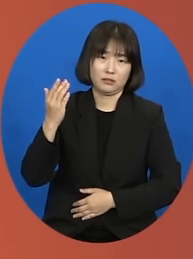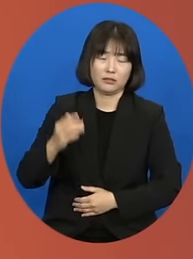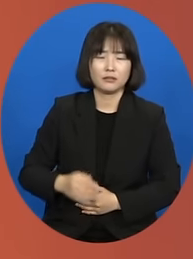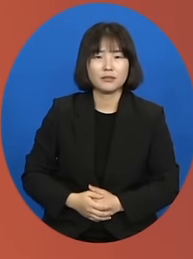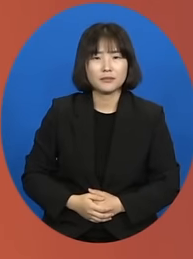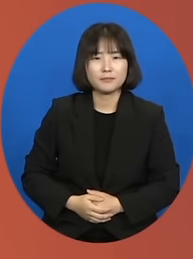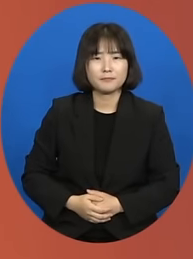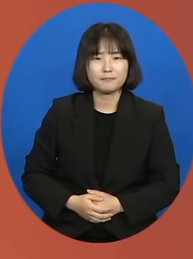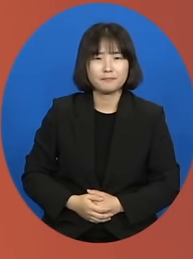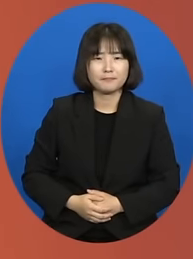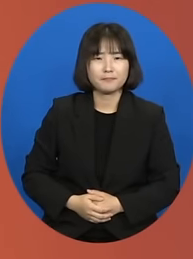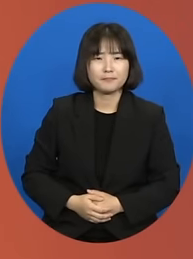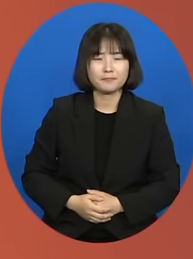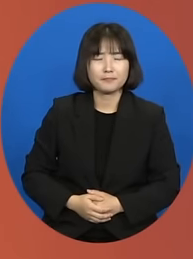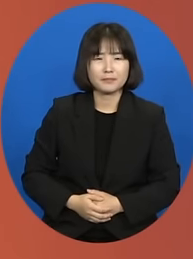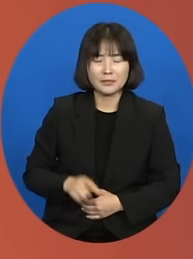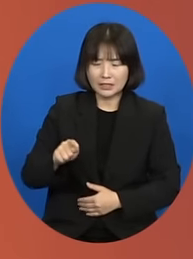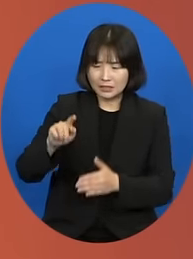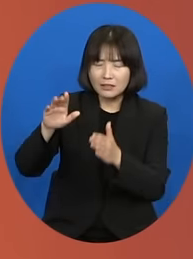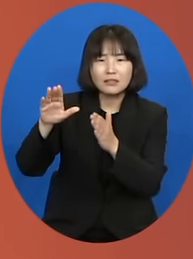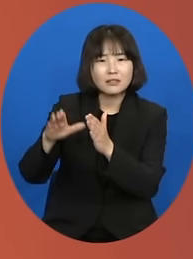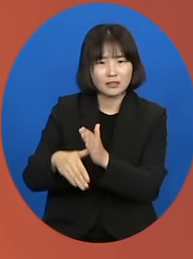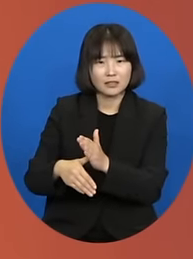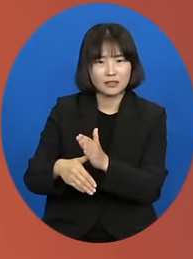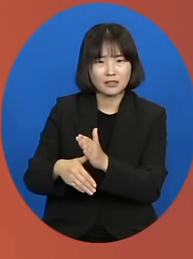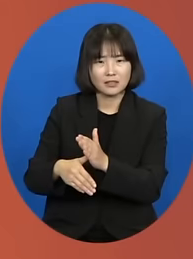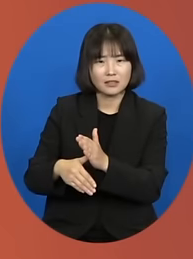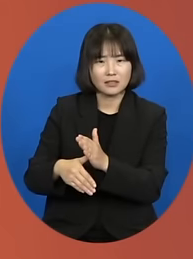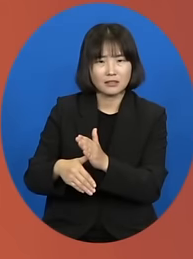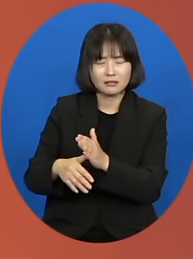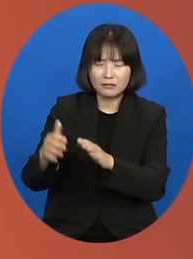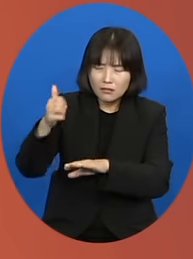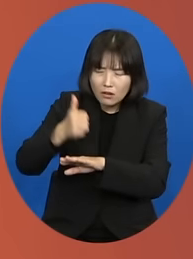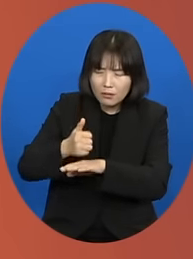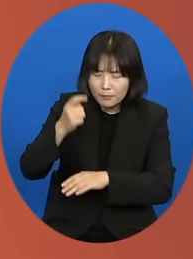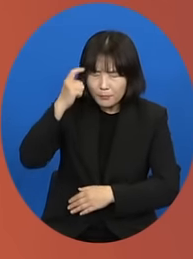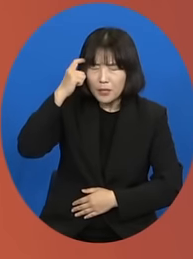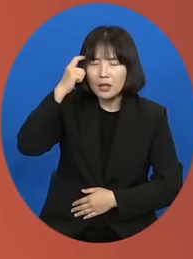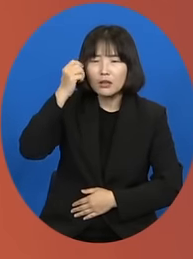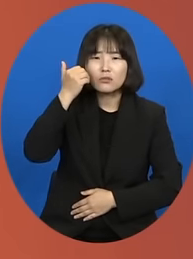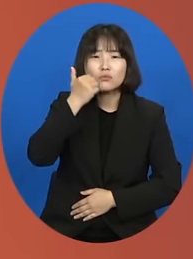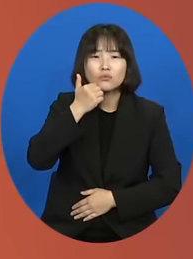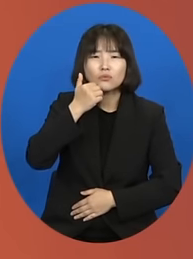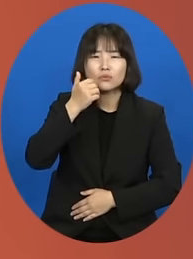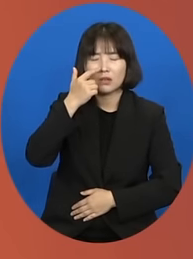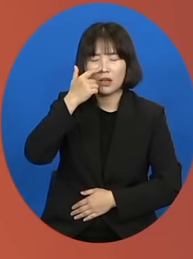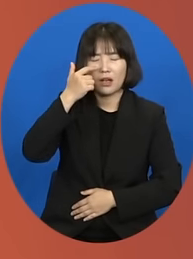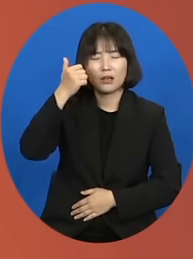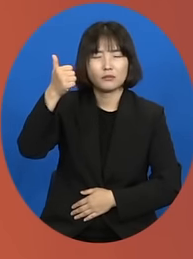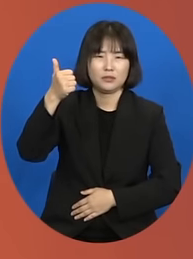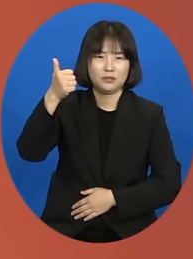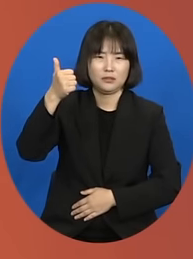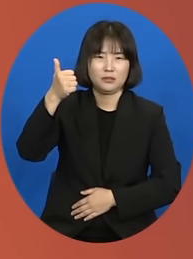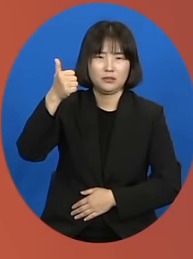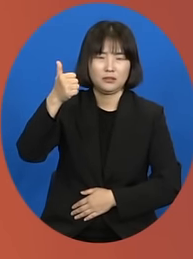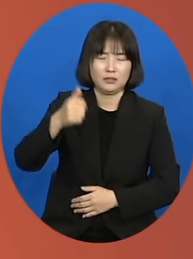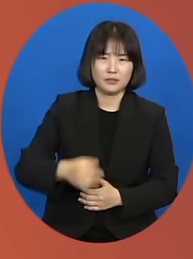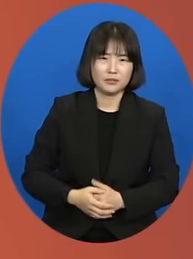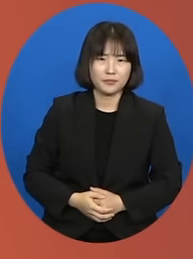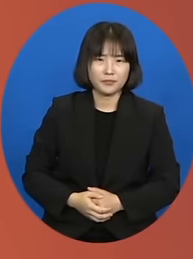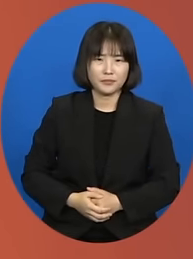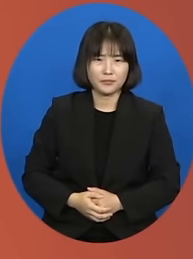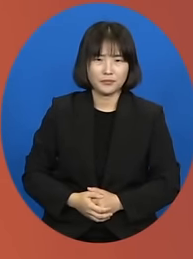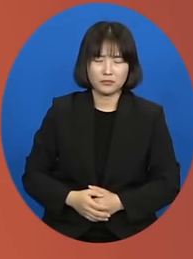되었습니다. 쫄딱 망해서 거지가 된 그 순간에 비로소 누가 생각났어요? 아버지가 생각났습니다. 돈 있을